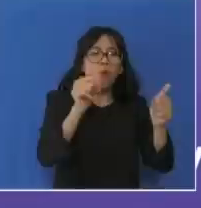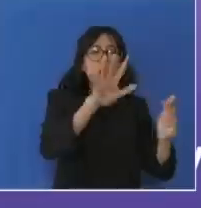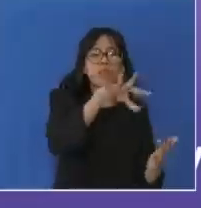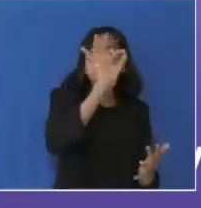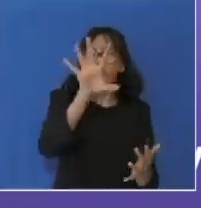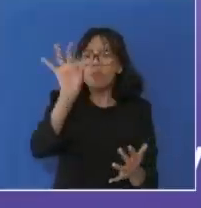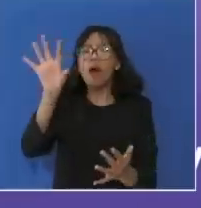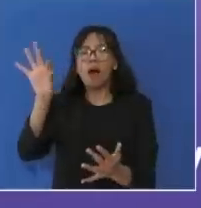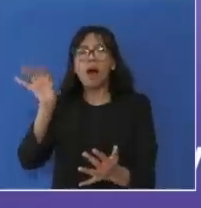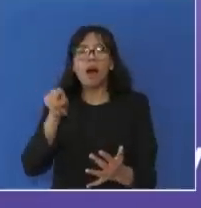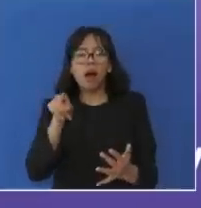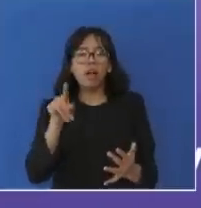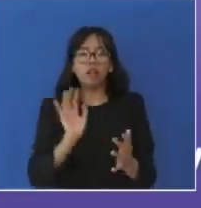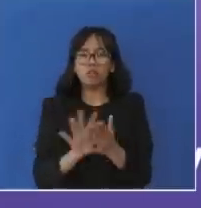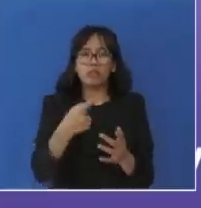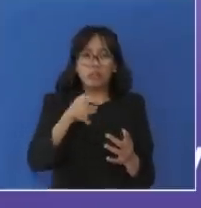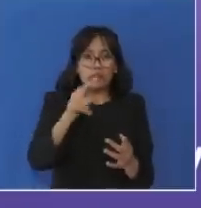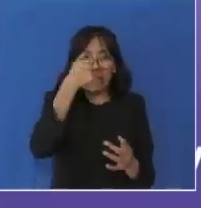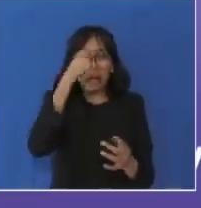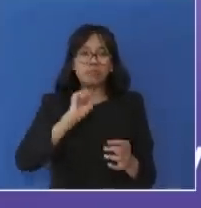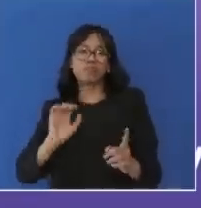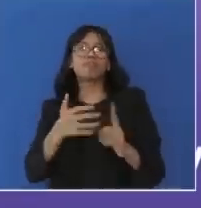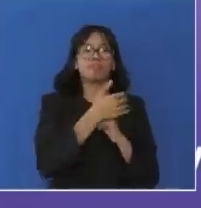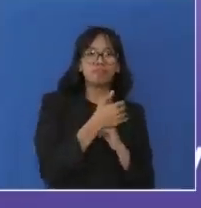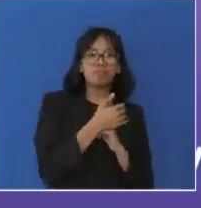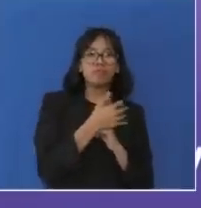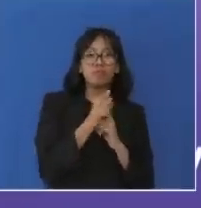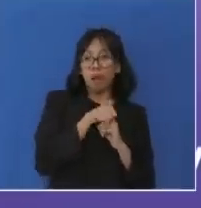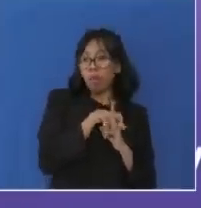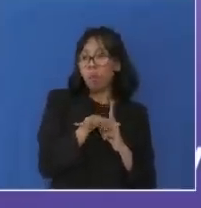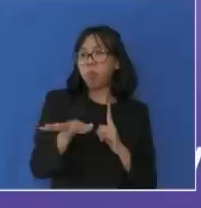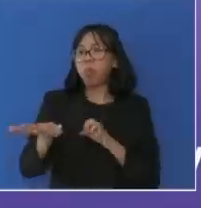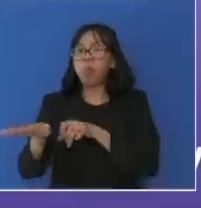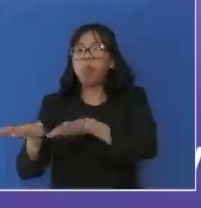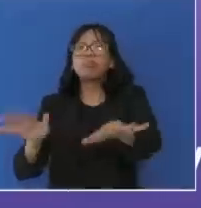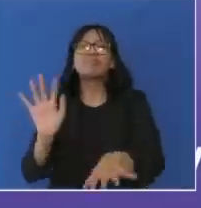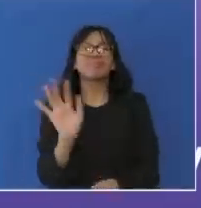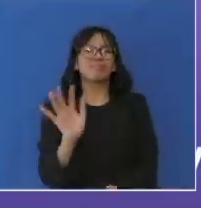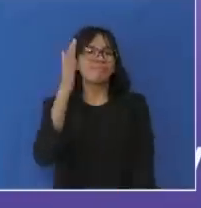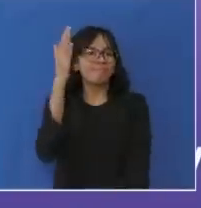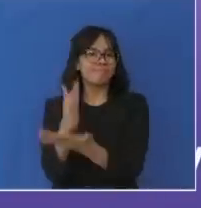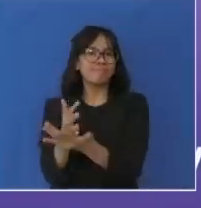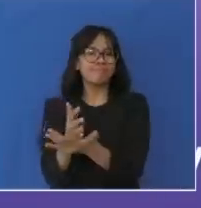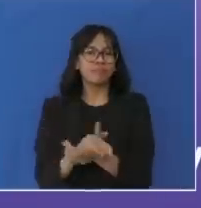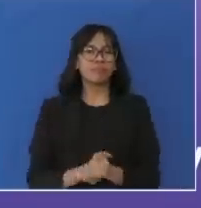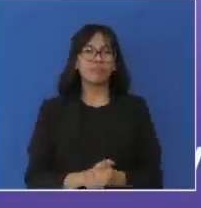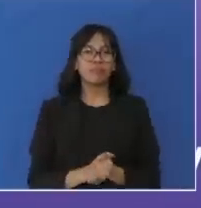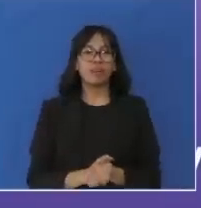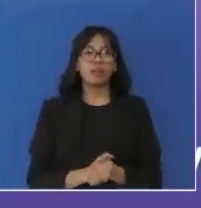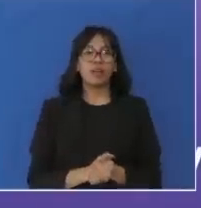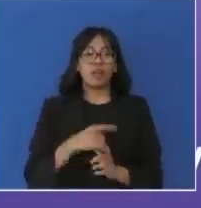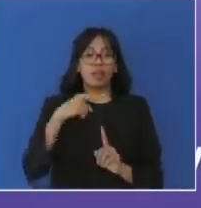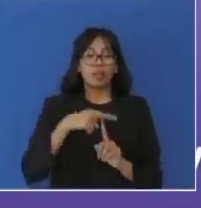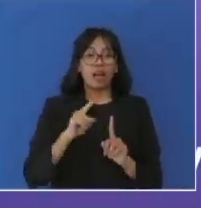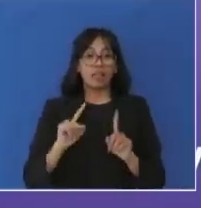dan kemudian melakukan isolasi sehingga penularan di luar tidak terus terjadi pada tanggal